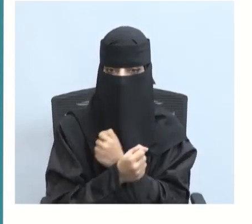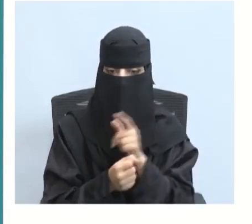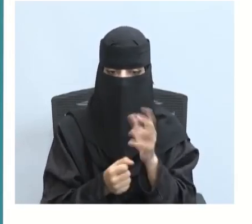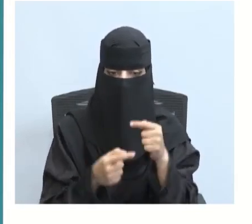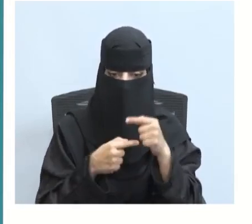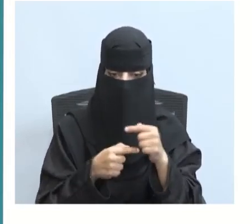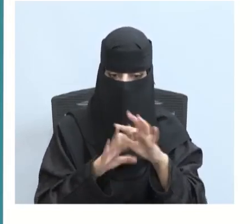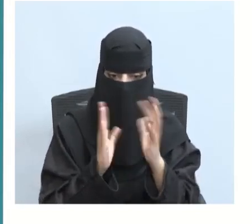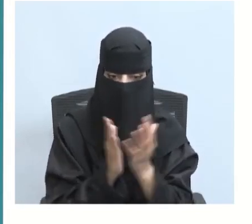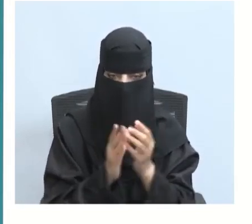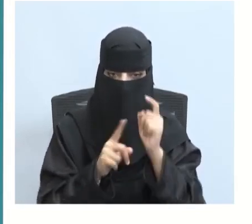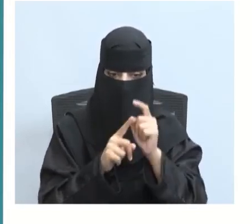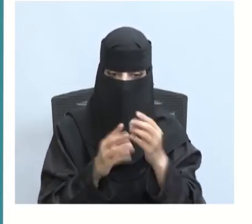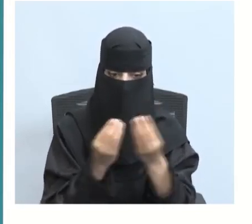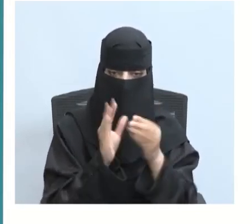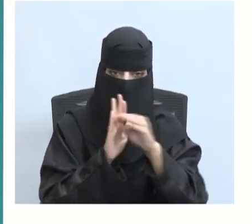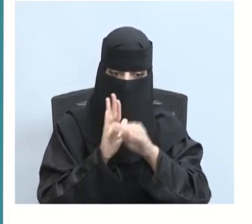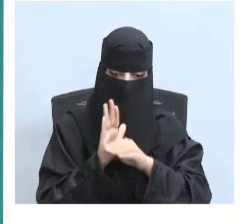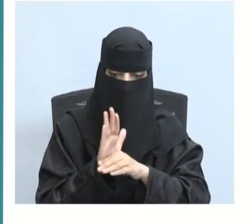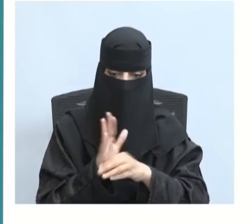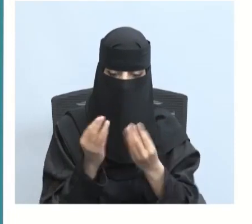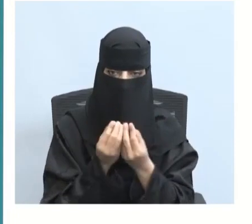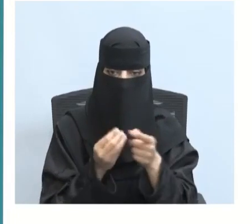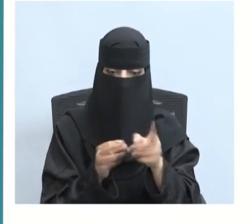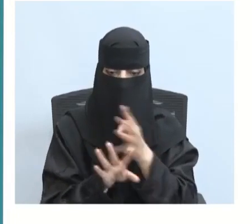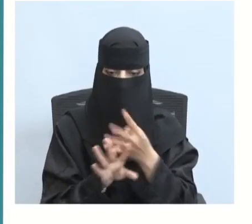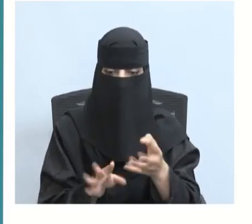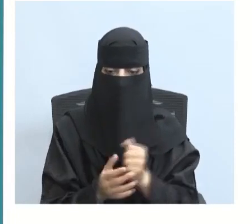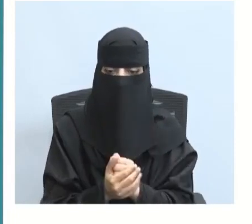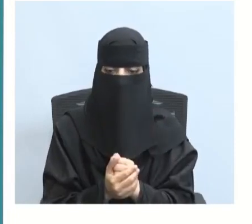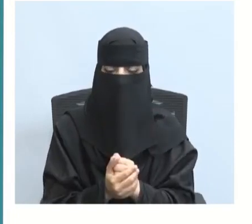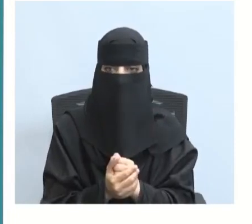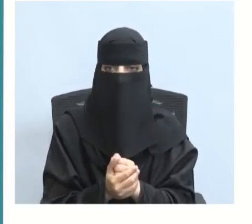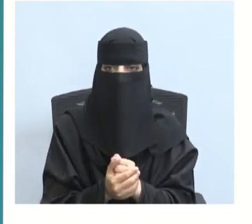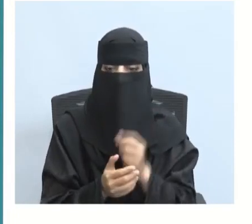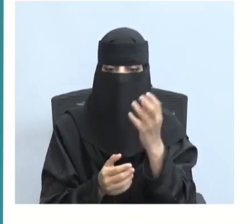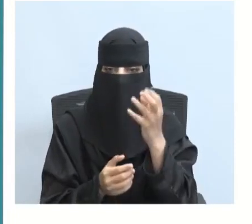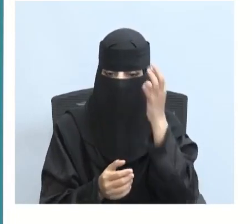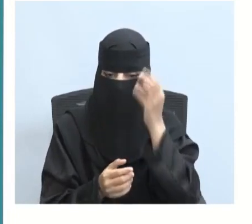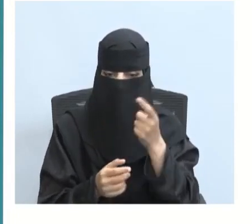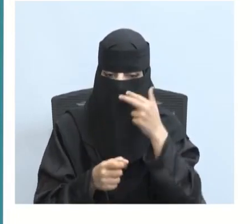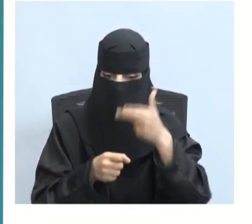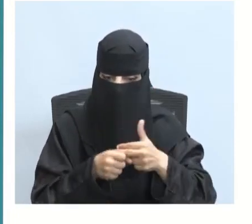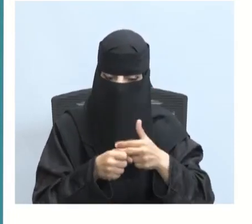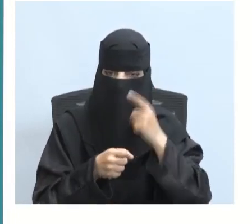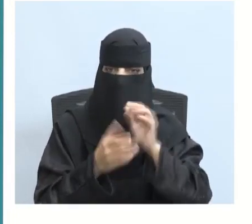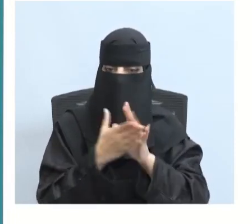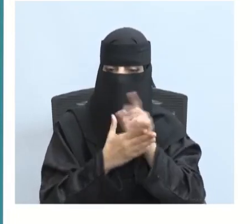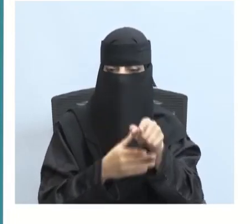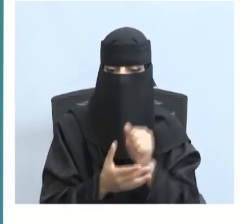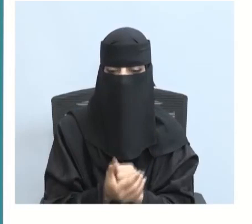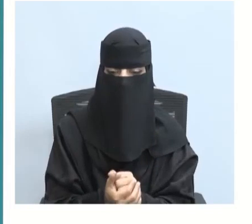تساوي مجموع نسب عناصر الوقود الاحفوري الموجوده في الجدول هي الفحم والنفط والغاز